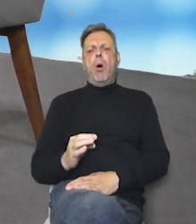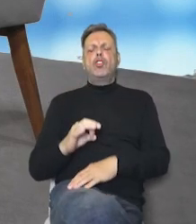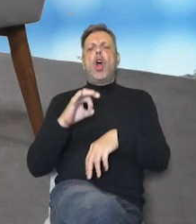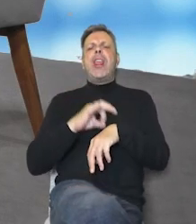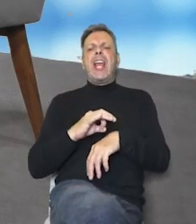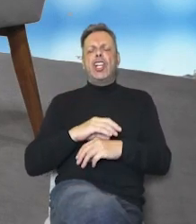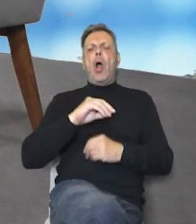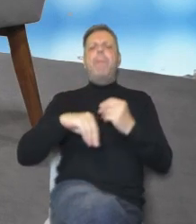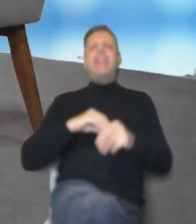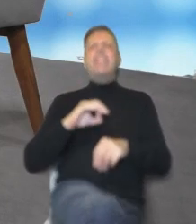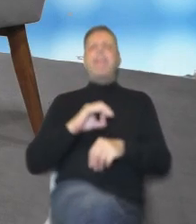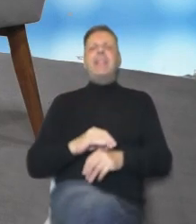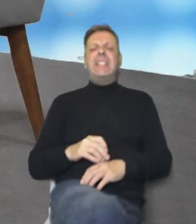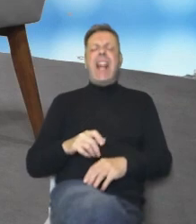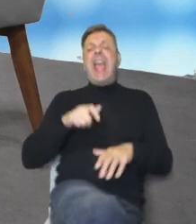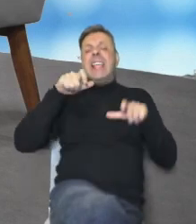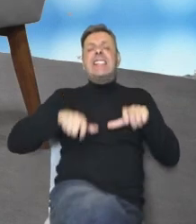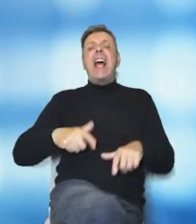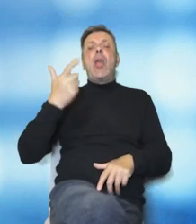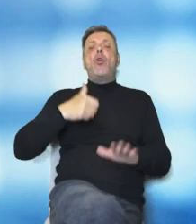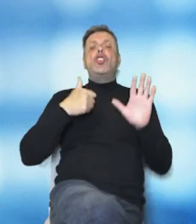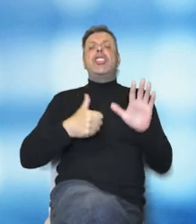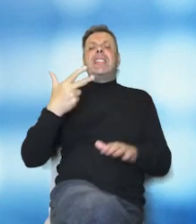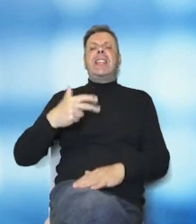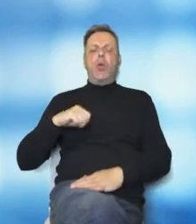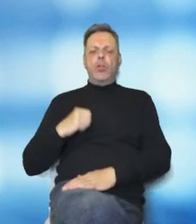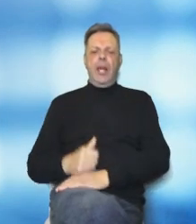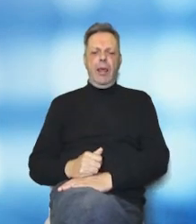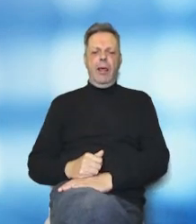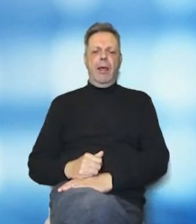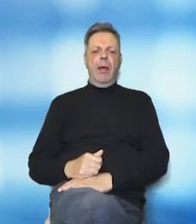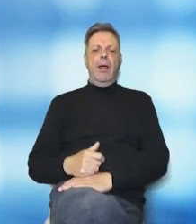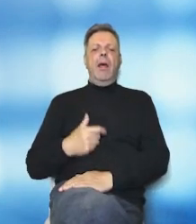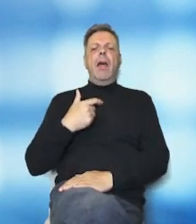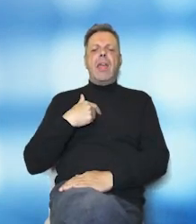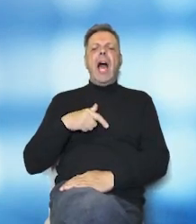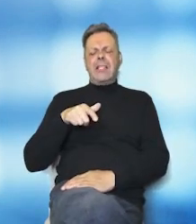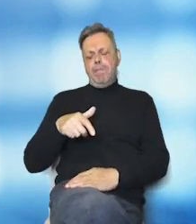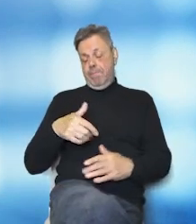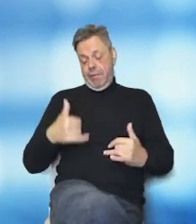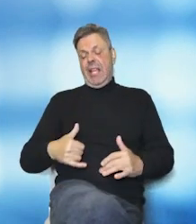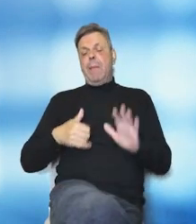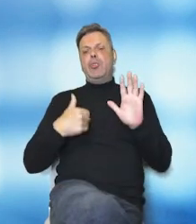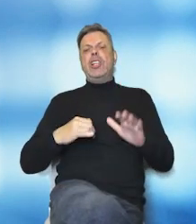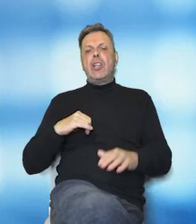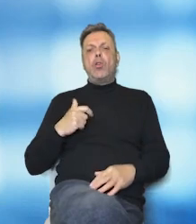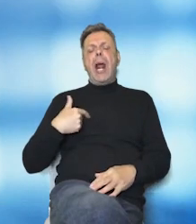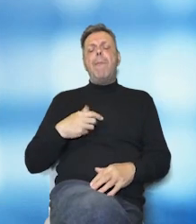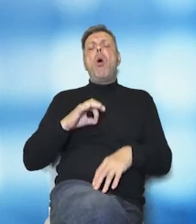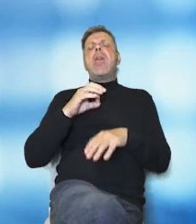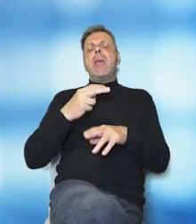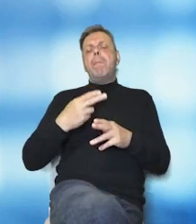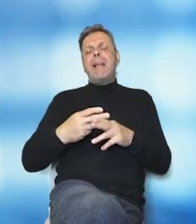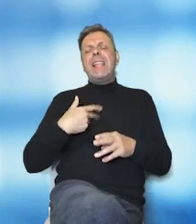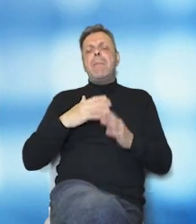liječnika obiteljske medicine je starije od 63 godine? Ja sam u tih 60-im, prema tome moji pacijenti mi vjeruju i ja